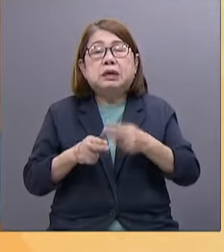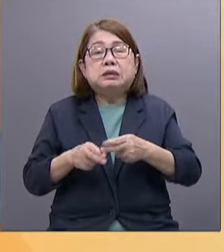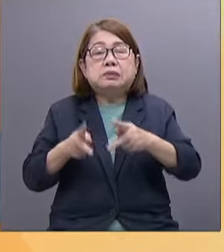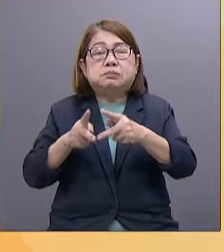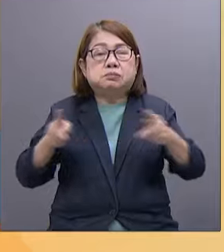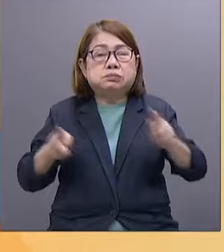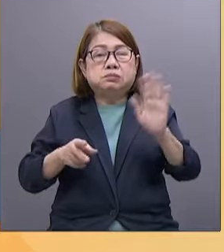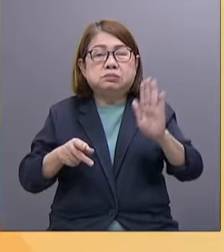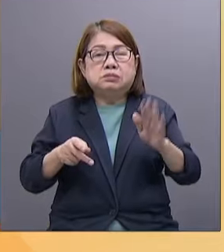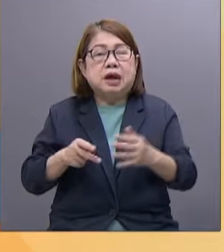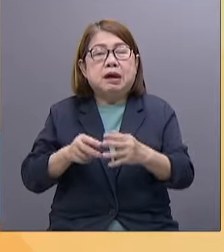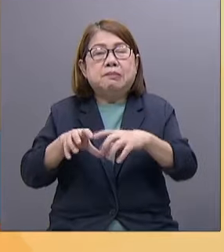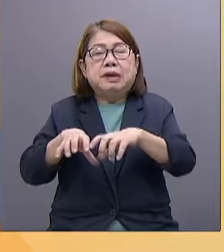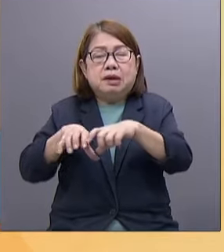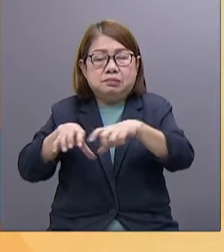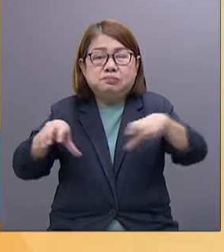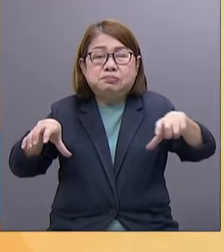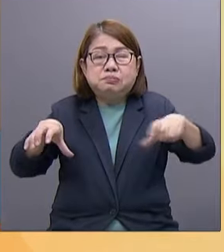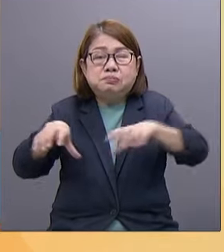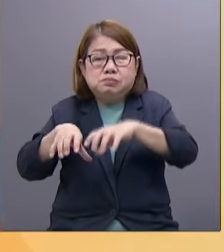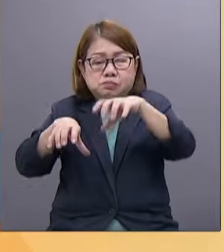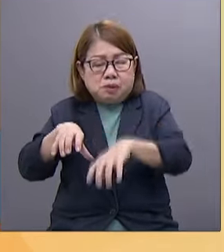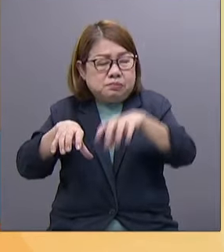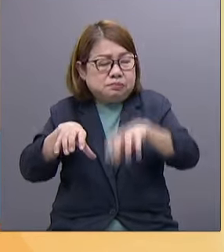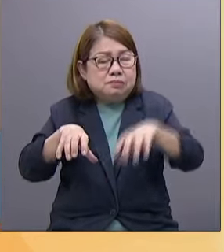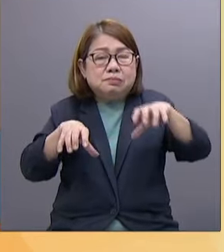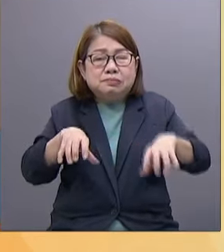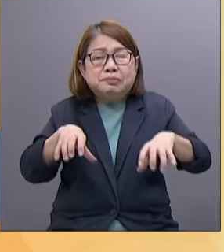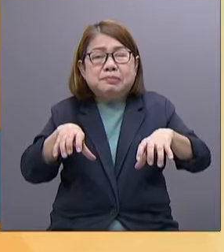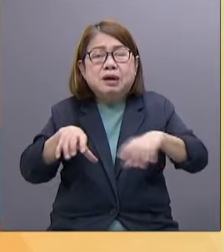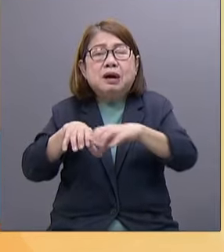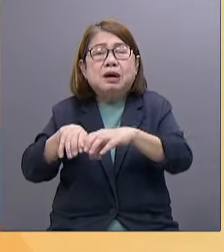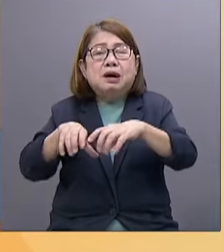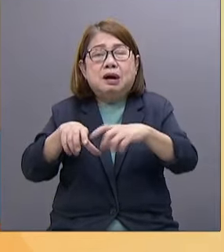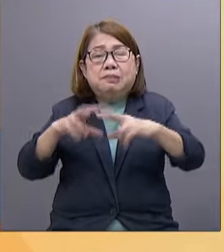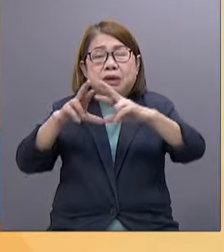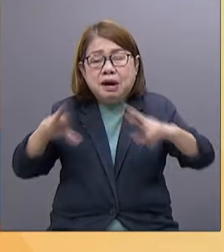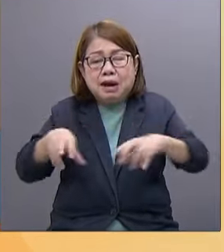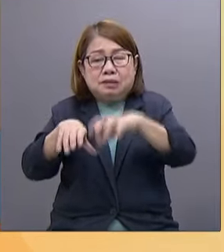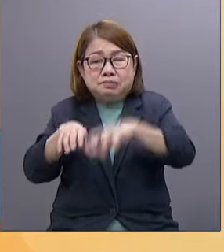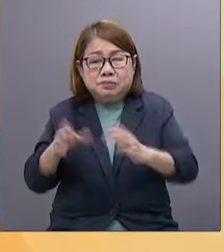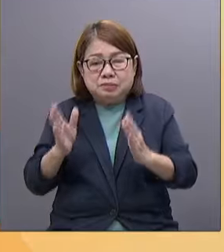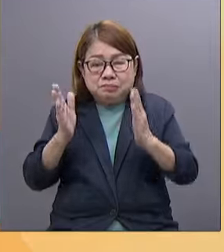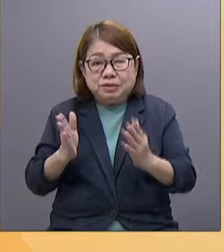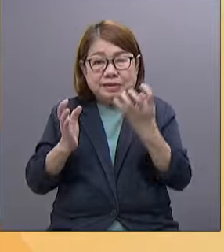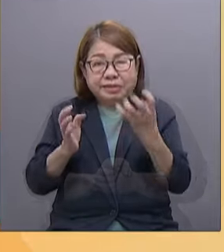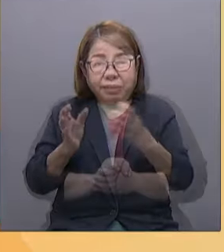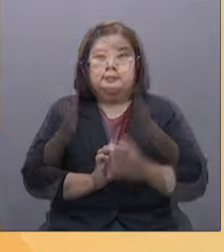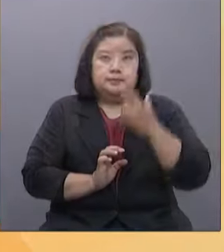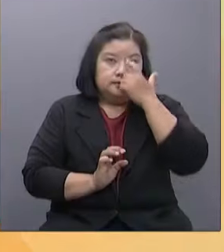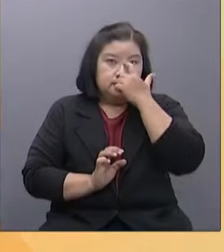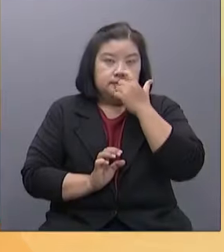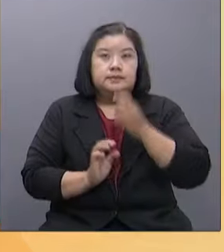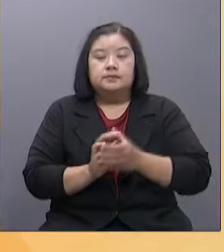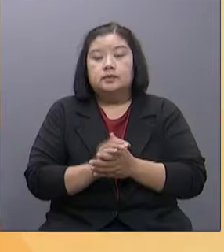เป็นสิสเหลี่ยมพื้นผ้ามค่อนข้างจะเป็นสี่เหลี่ยมพื้นผ้านะครับเป็นอาคารที่แบบเป็นอคอนกรีตนะครับนะแล้วก็โล่งนะครับผมเข้าใจว่า